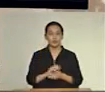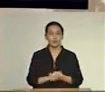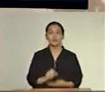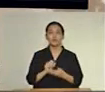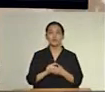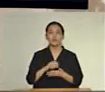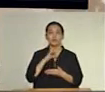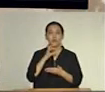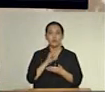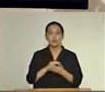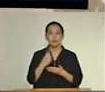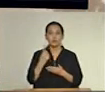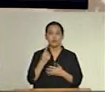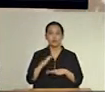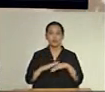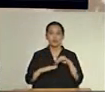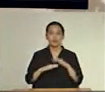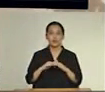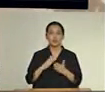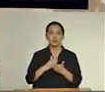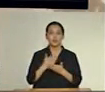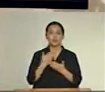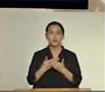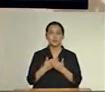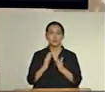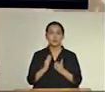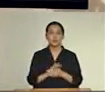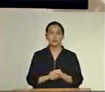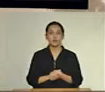topshiriq javoblardan qaysi biri tajriba usuliga misol bo'ladi?